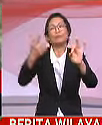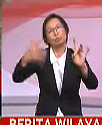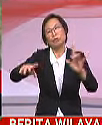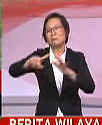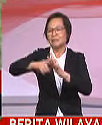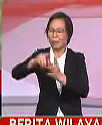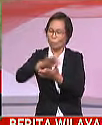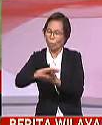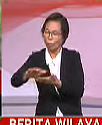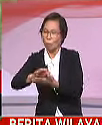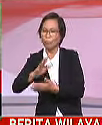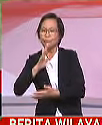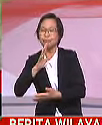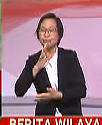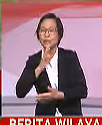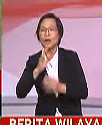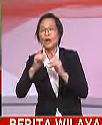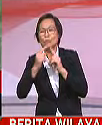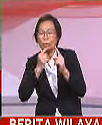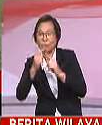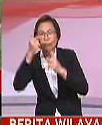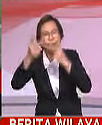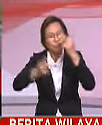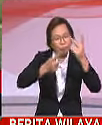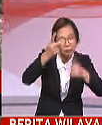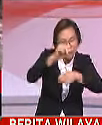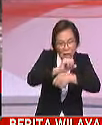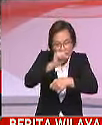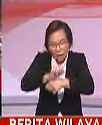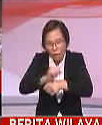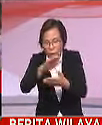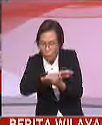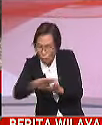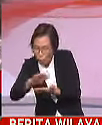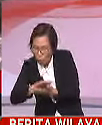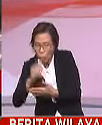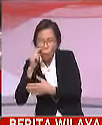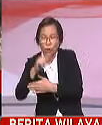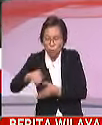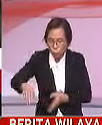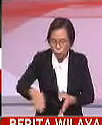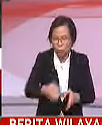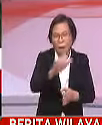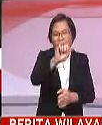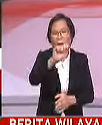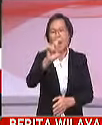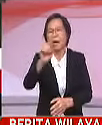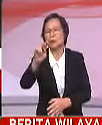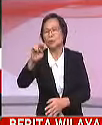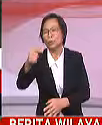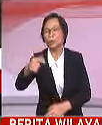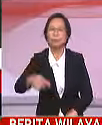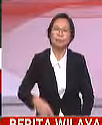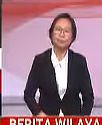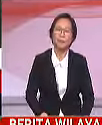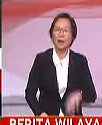lepas. Beliau berkata demikian selepas membuat tinjauan untuk kerja-kerja pembersihan Sungai Adong di Permai Jaya Miri.